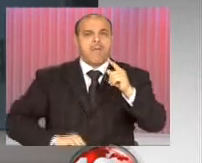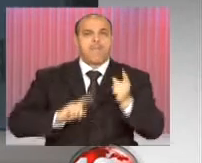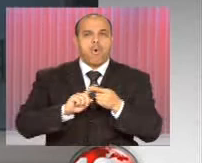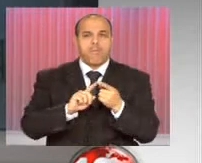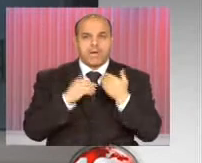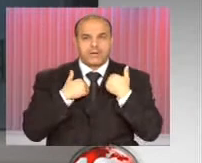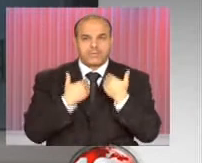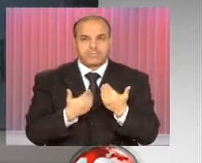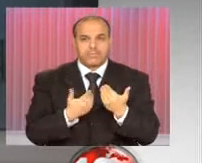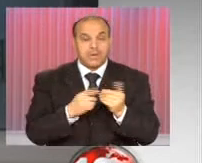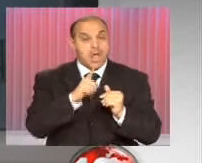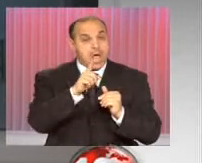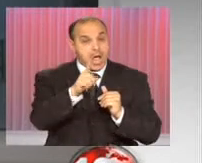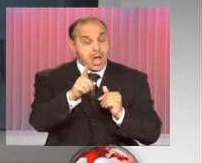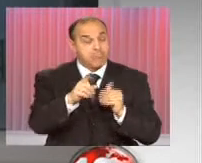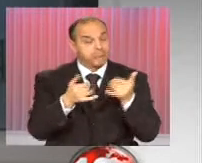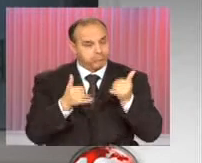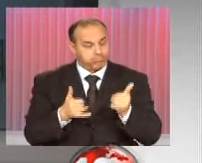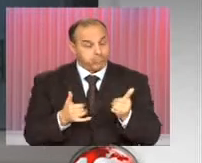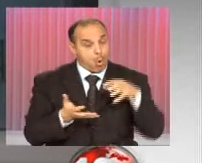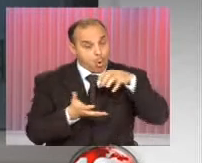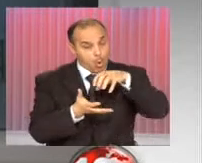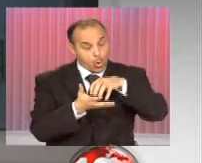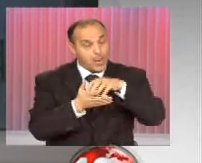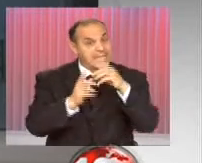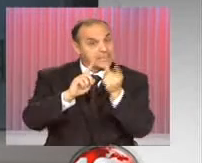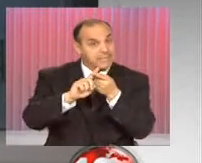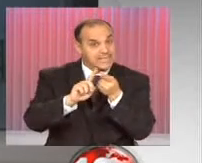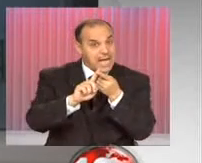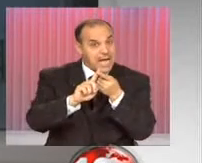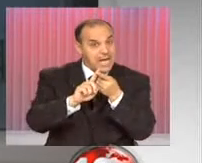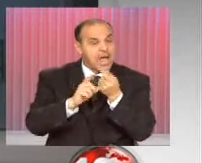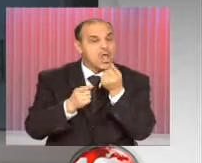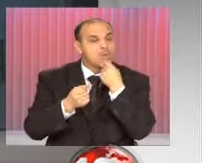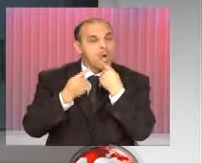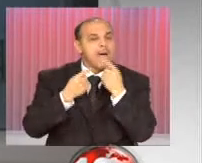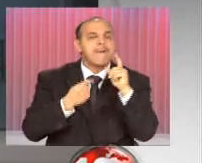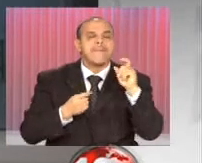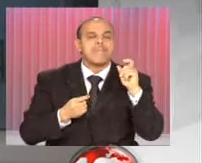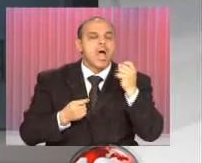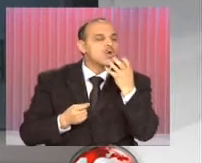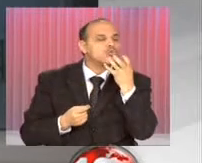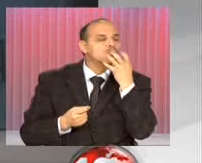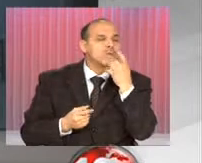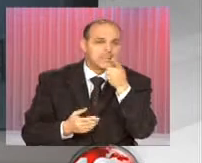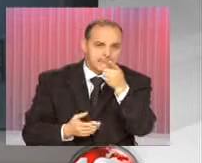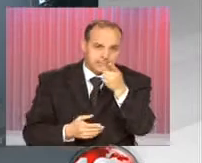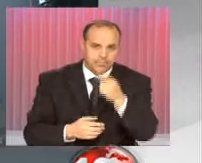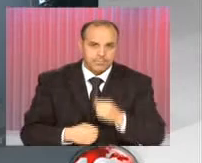للمنطقة وتعزز مكانتها قطبا متخصصا في العلاج بالمياه الحارة.